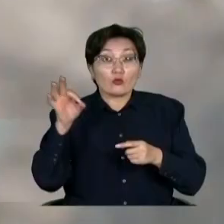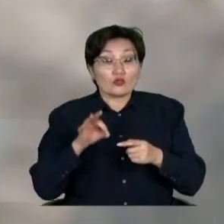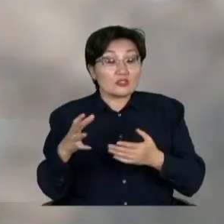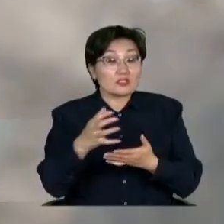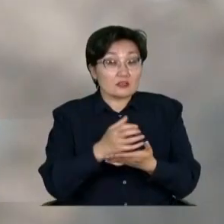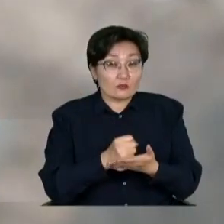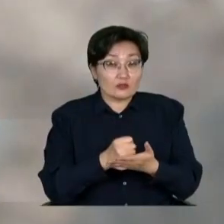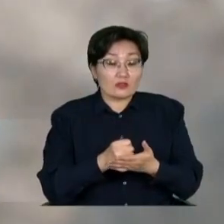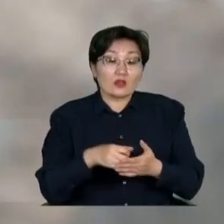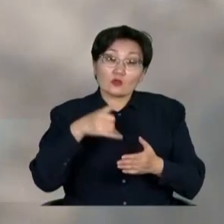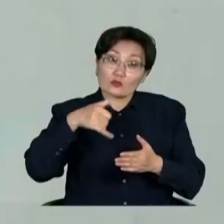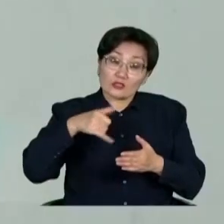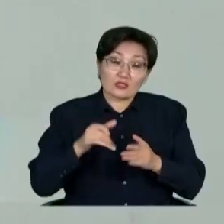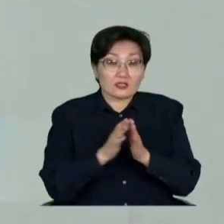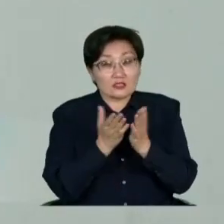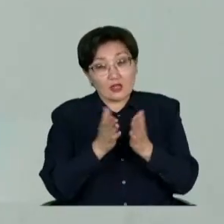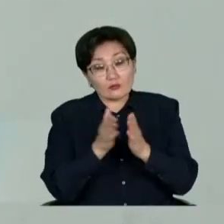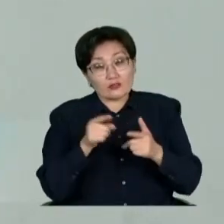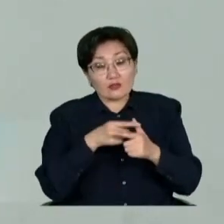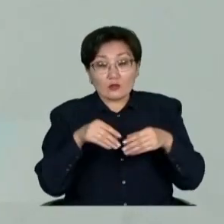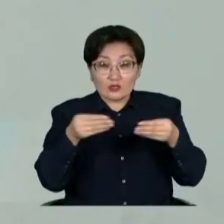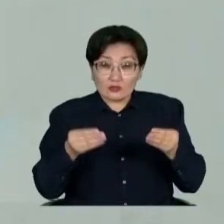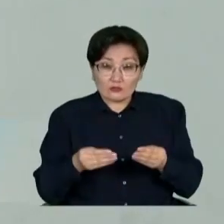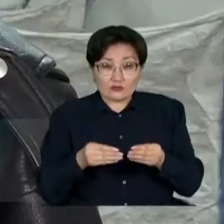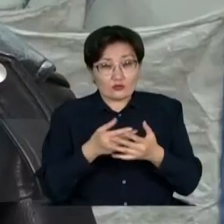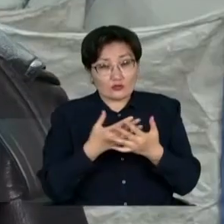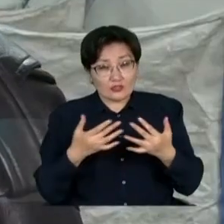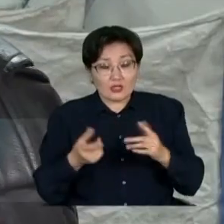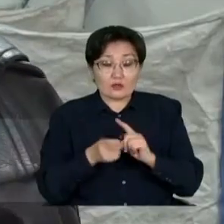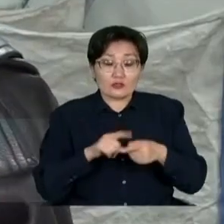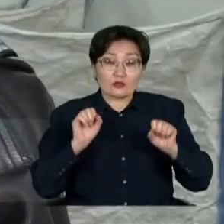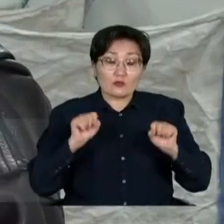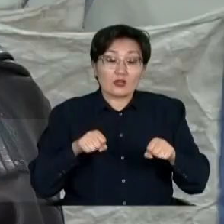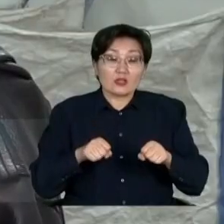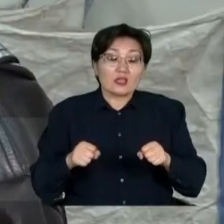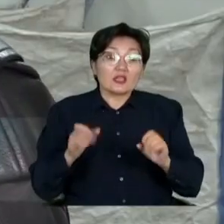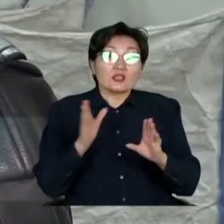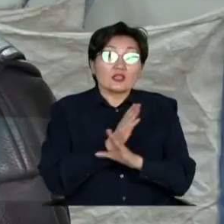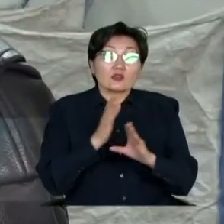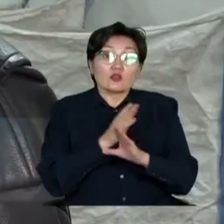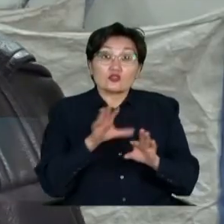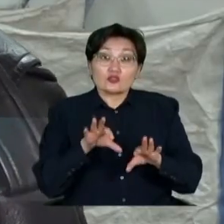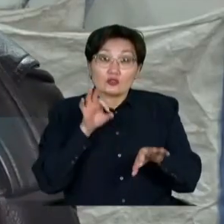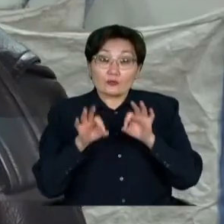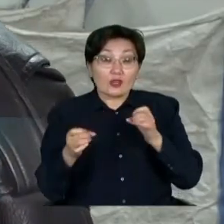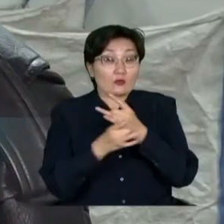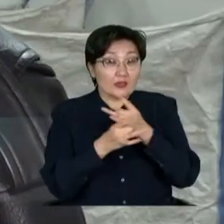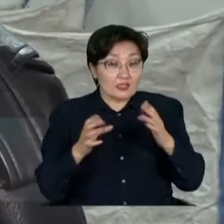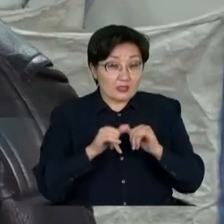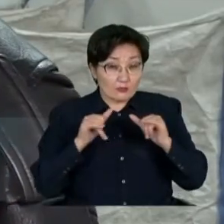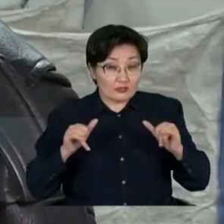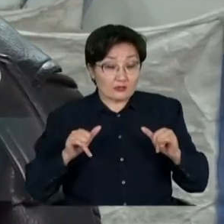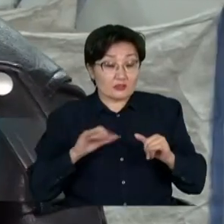оны қол сөмкеге, кітап немесе ыдыс-аяққа айырбастай алады. Экологиялық мәдениет жақсы дамуда. Себебі кейбір